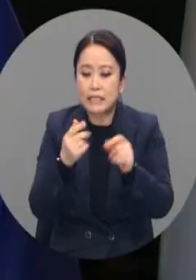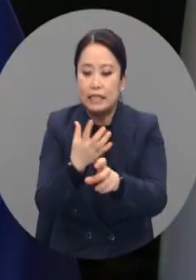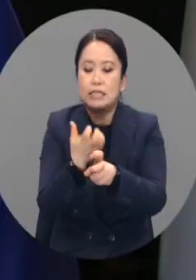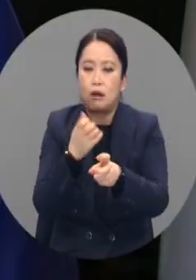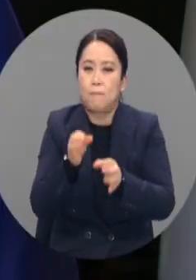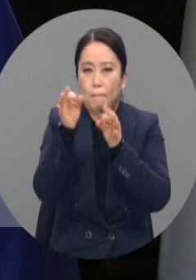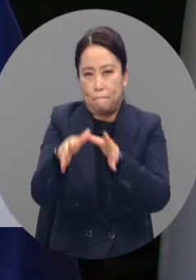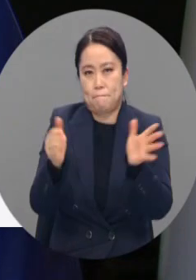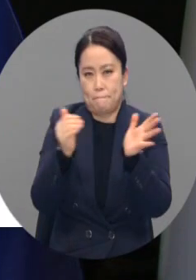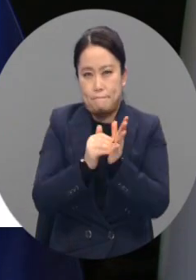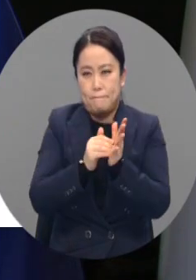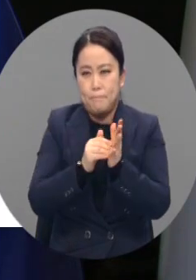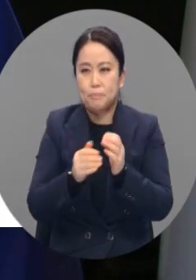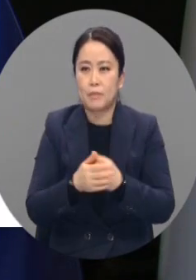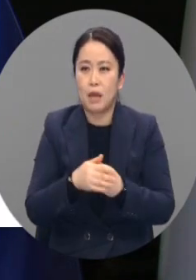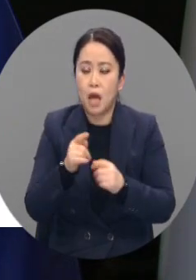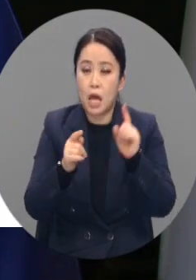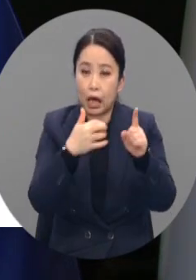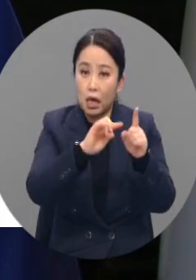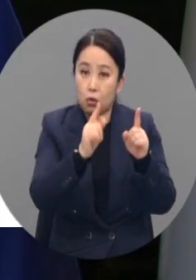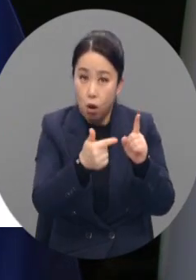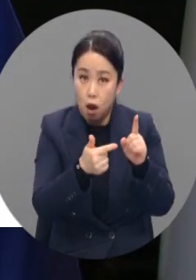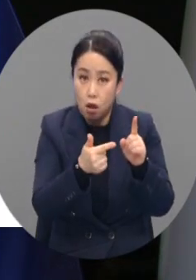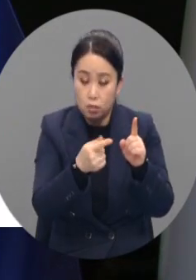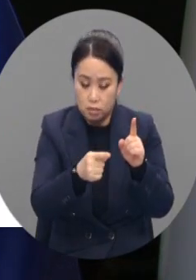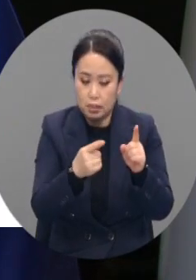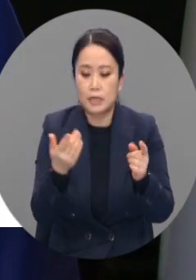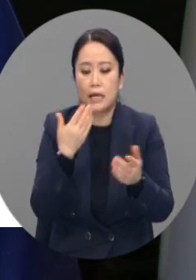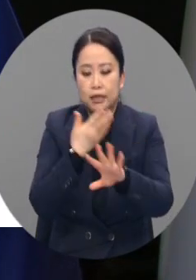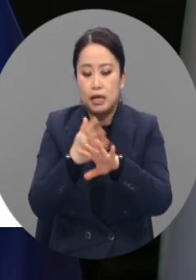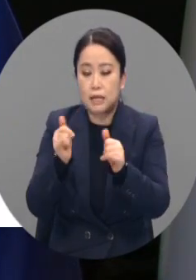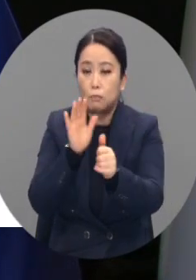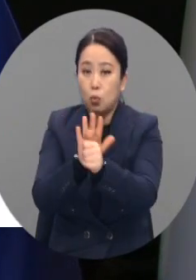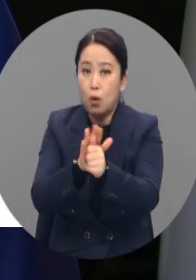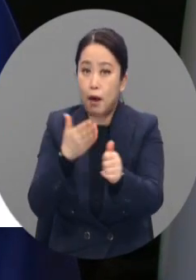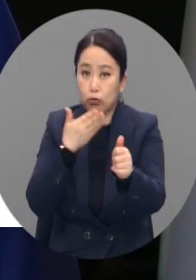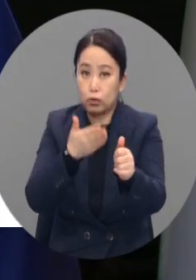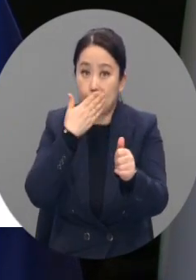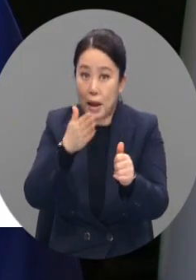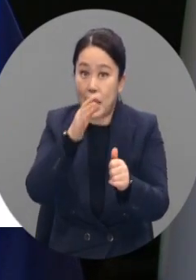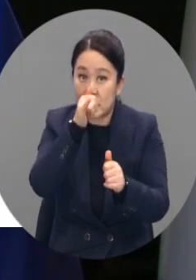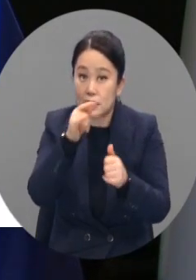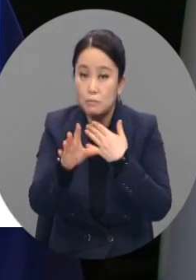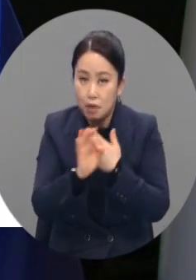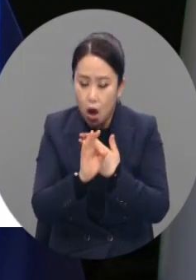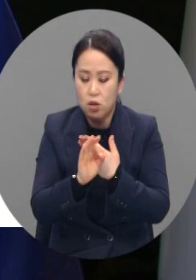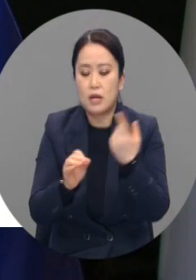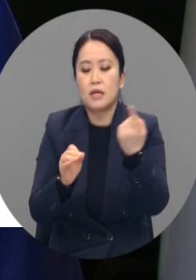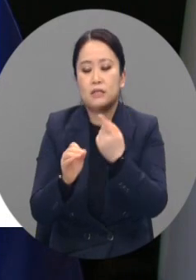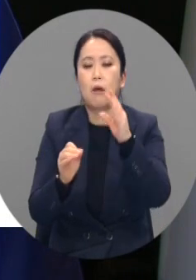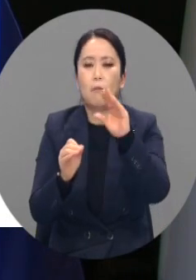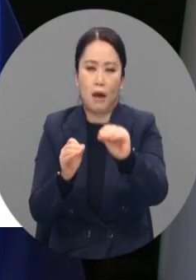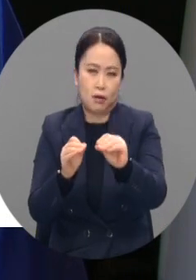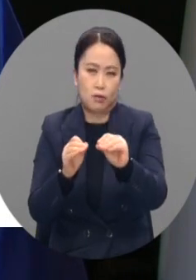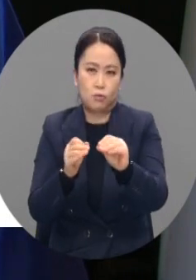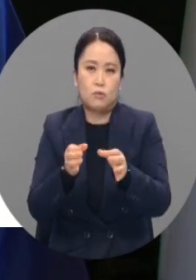1원을 남들한테 줄 수 있는 사람은 돈이 천만 원이면 천만 원도 낼 수